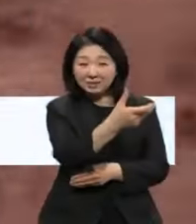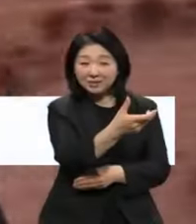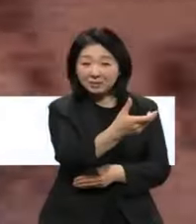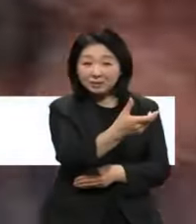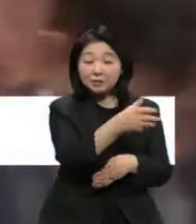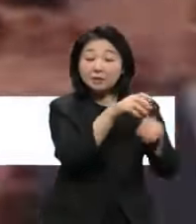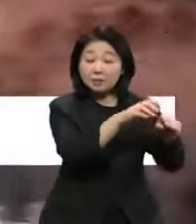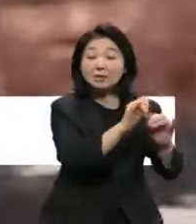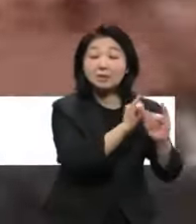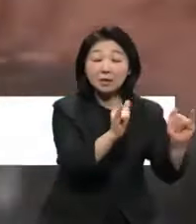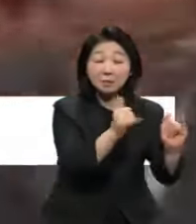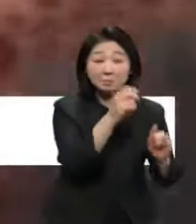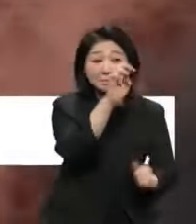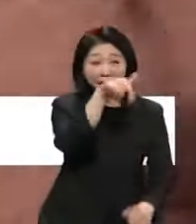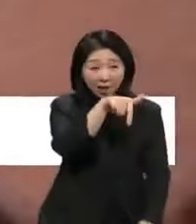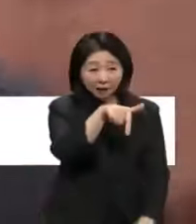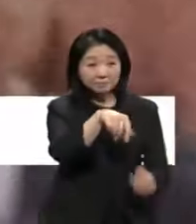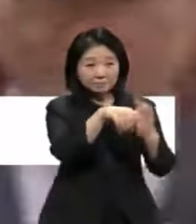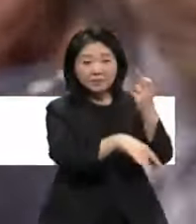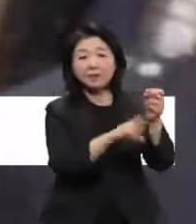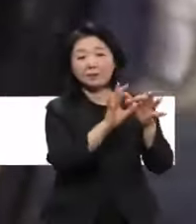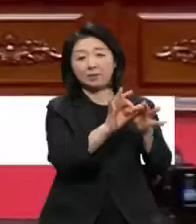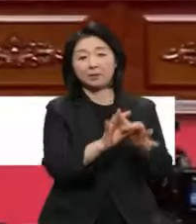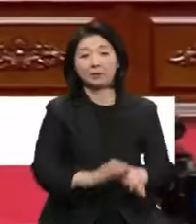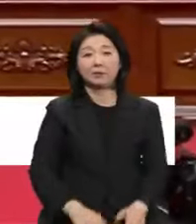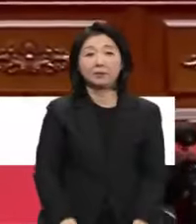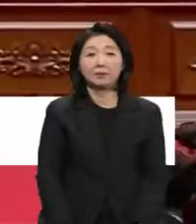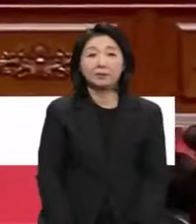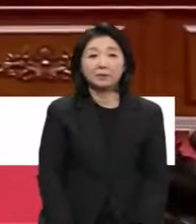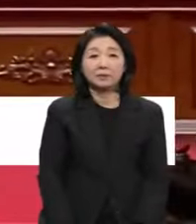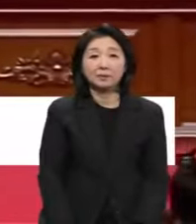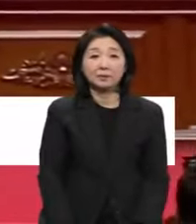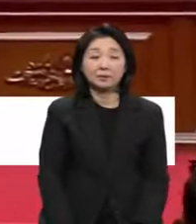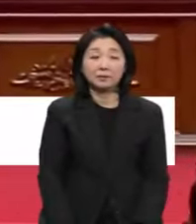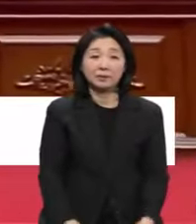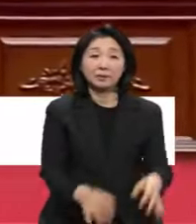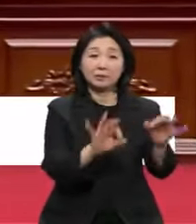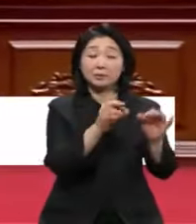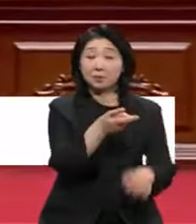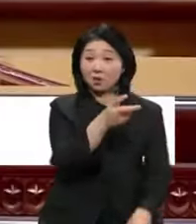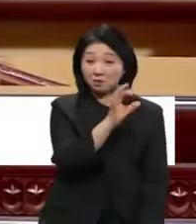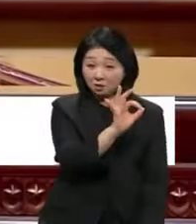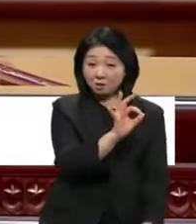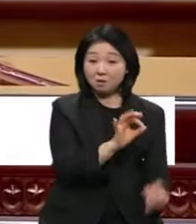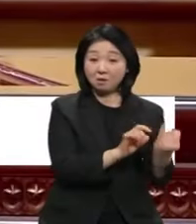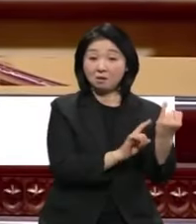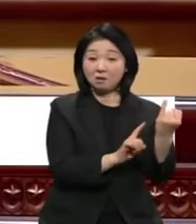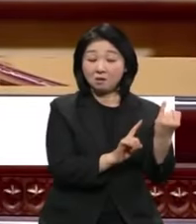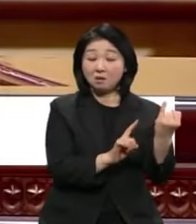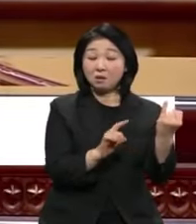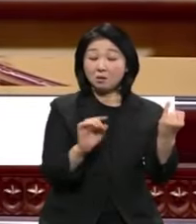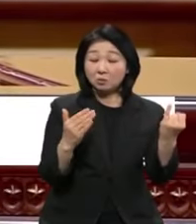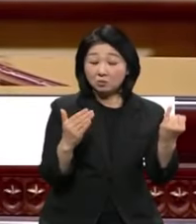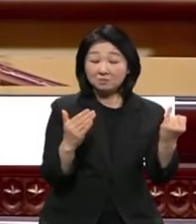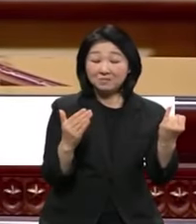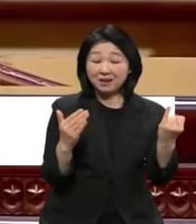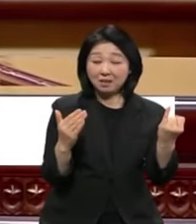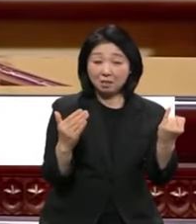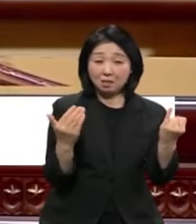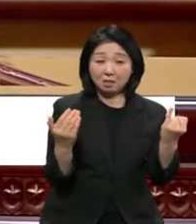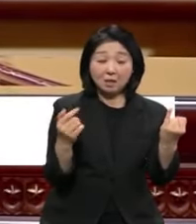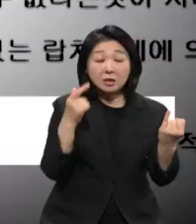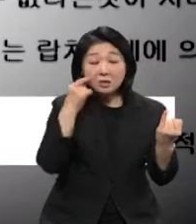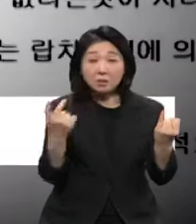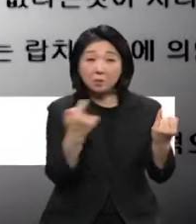핵 미사일 등을 가리키는 것으로 풀이됩니다. 김여정 북한 노동당 부부장은 최근 납북자 문제와 북핵